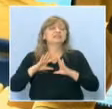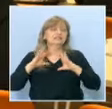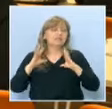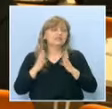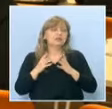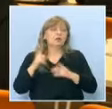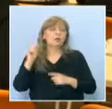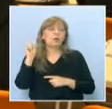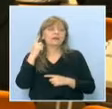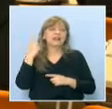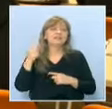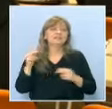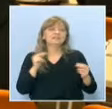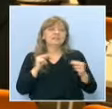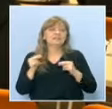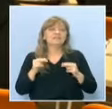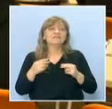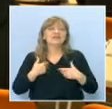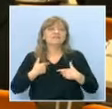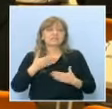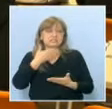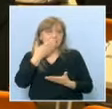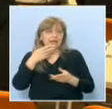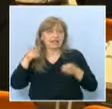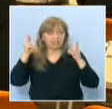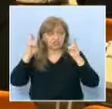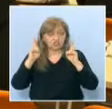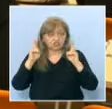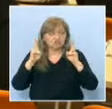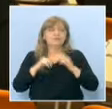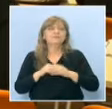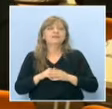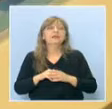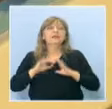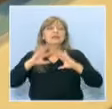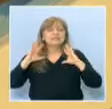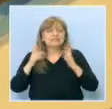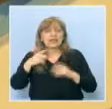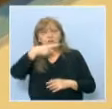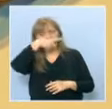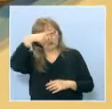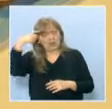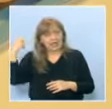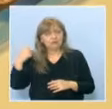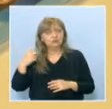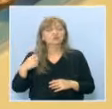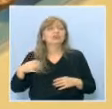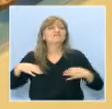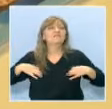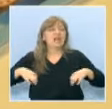смисъл управителния съвет на своя събрание, взехме решение през цялото лято, лятната ваканция, да обявим благотворителна